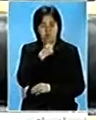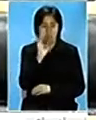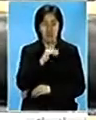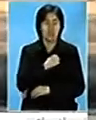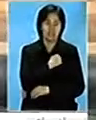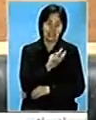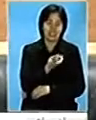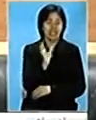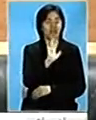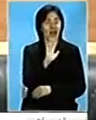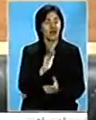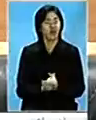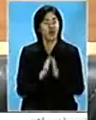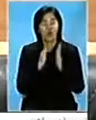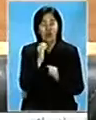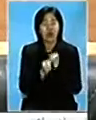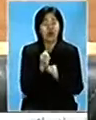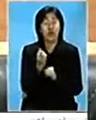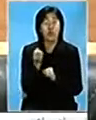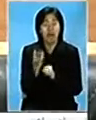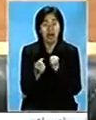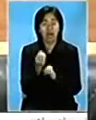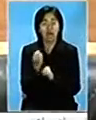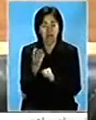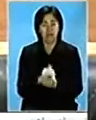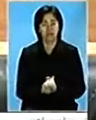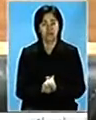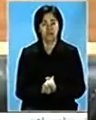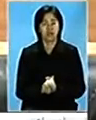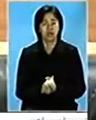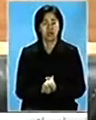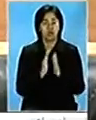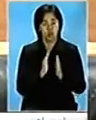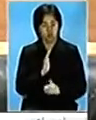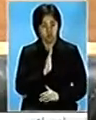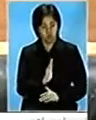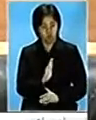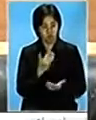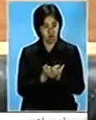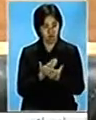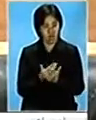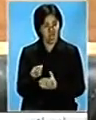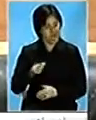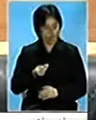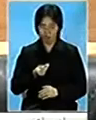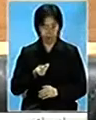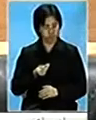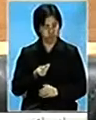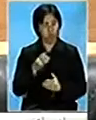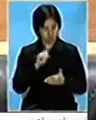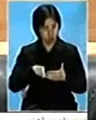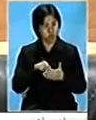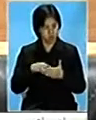ใจผู้สูงอายุก็แล้วกันคือว่าอันเนี้ยเขามีความซื่อสัตย์ไงฮะเอาเงินเขาแล้วเนี่ยก็ต้องไปเลือกเขาเพราะถ้